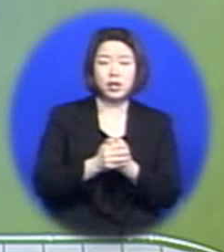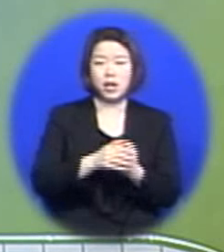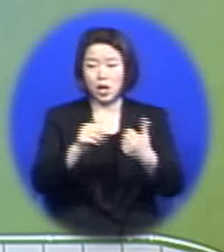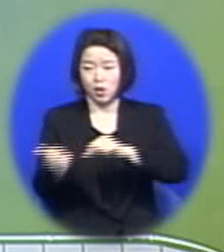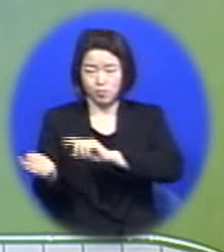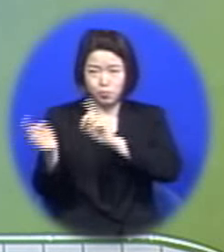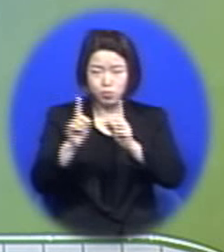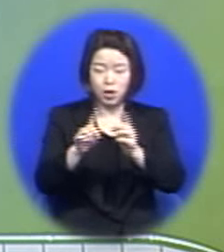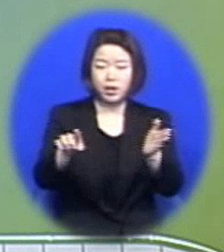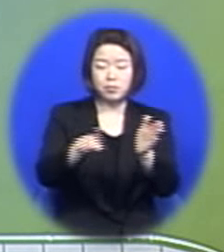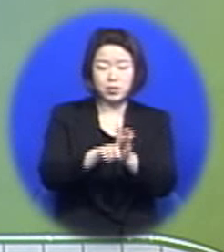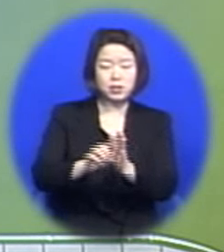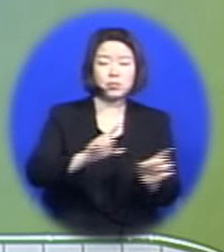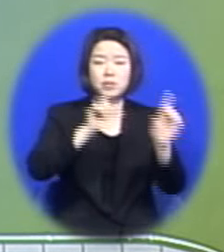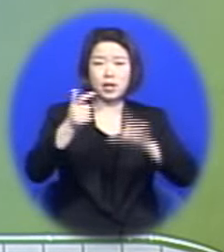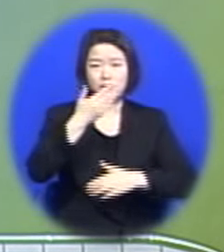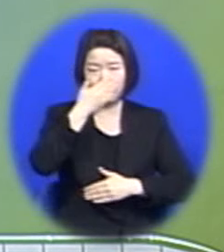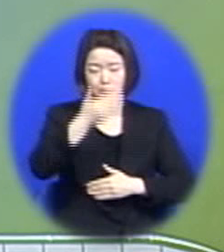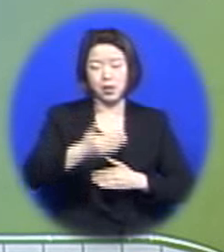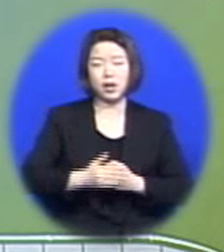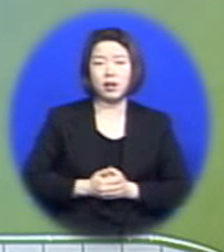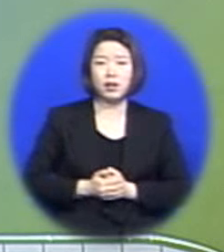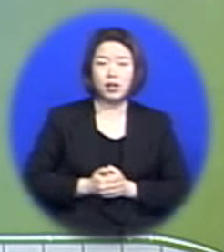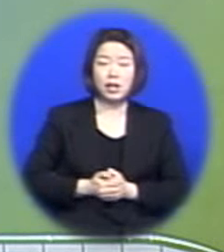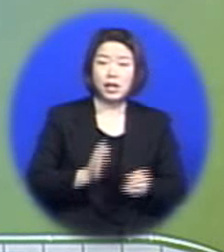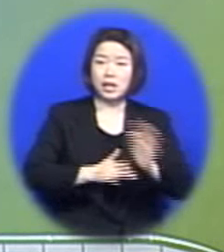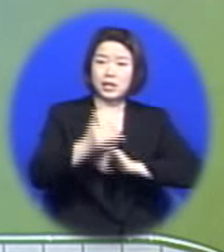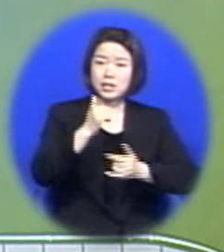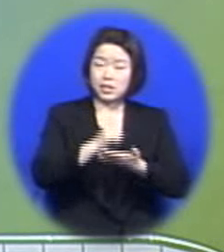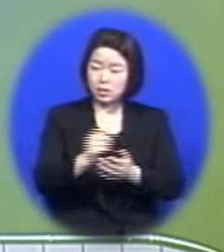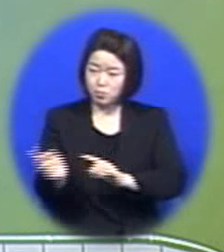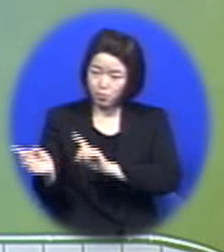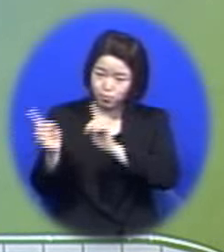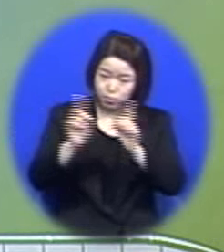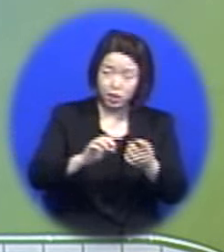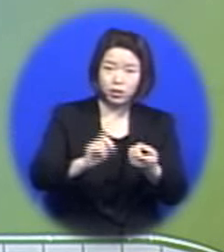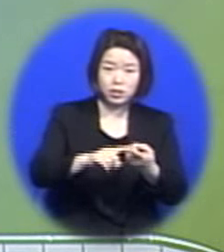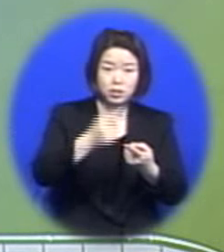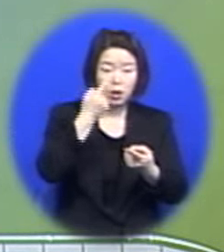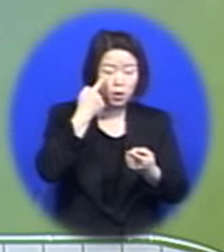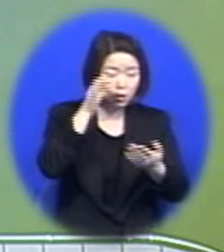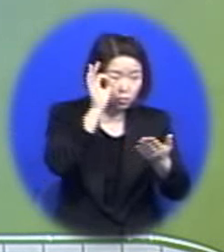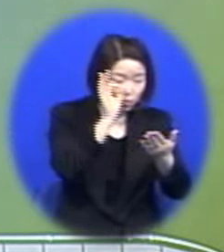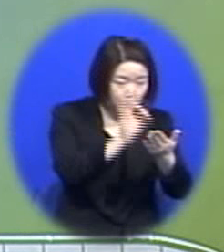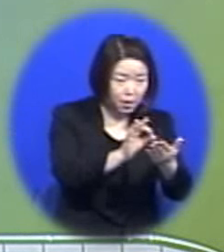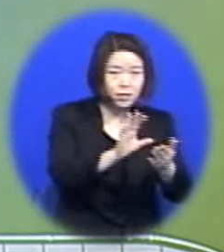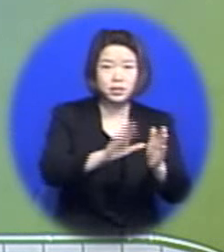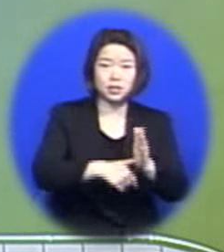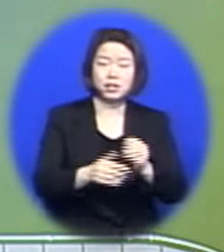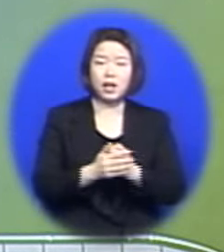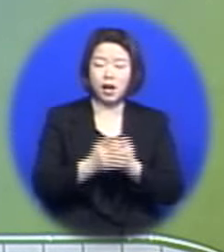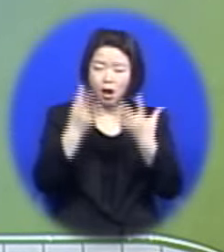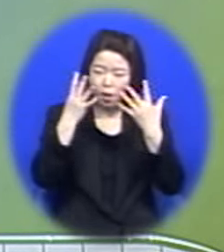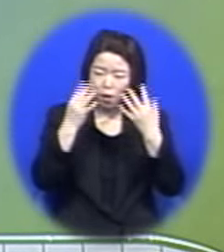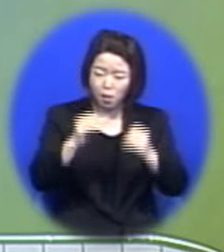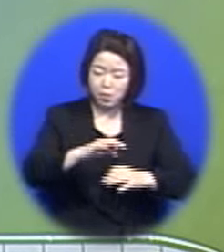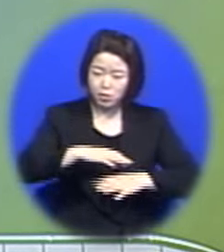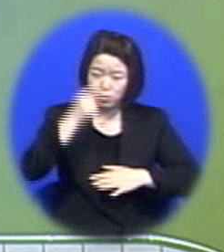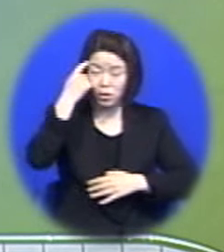부활의 믿음으로 산 겁니다. 예수님이 부활하신 것을 눈으로 보았을 때 얼마나